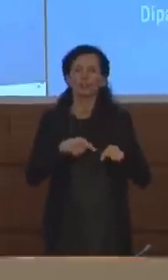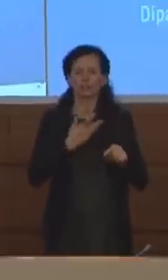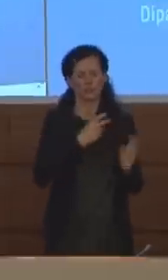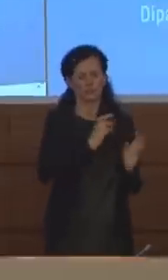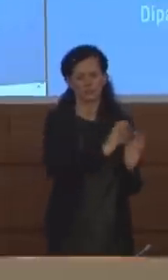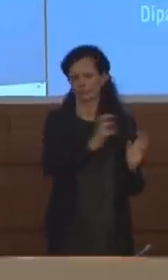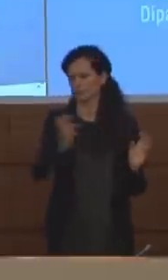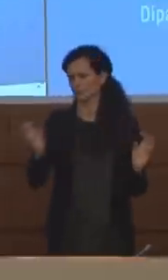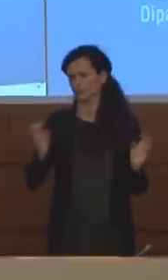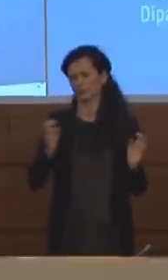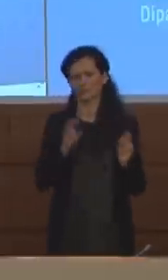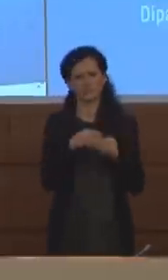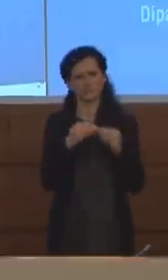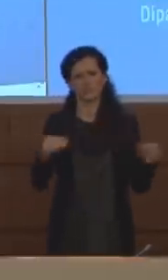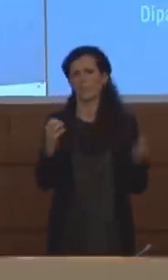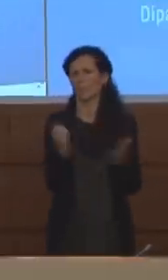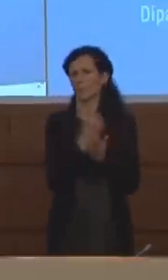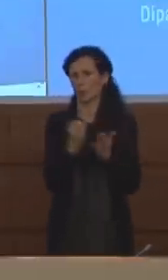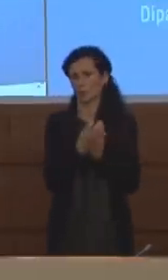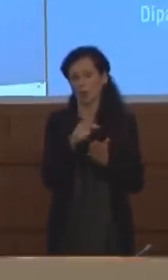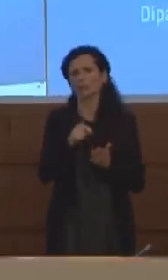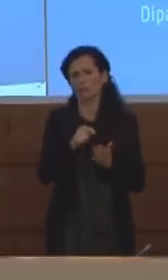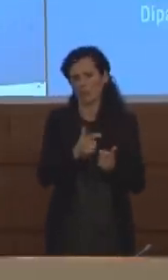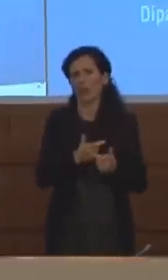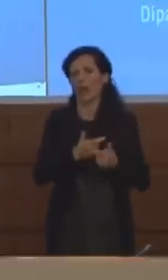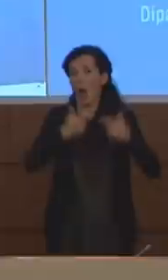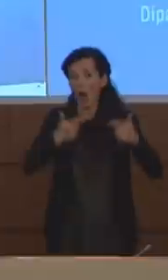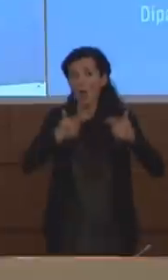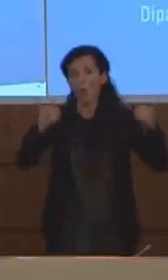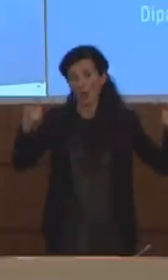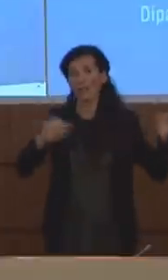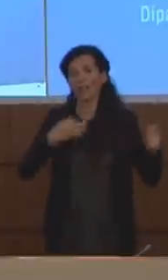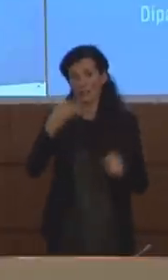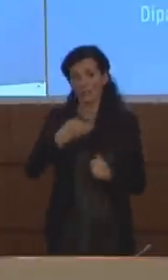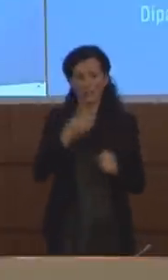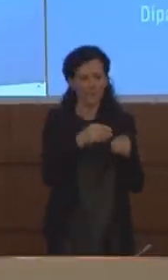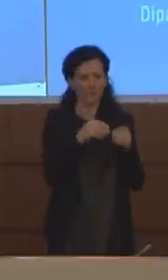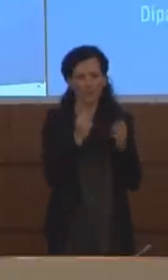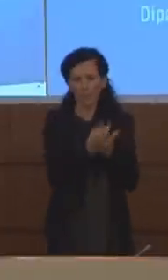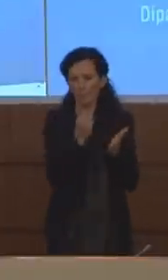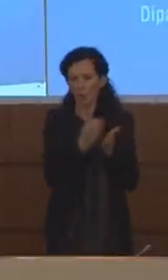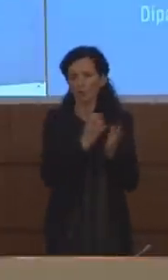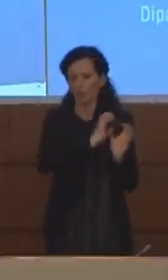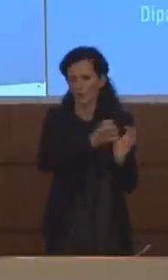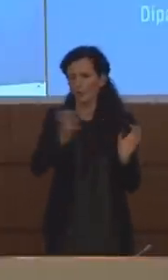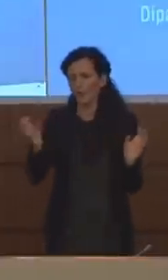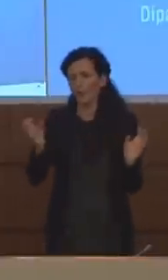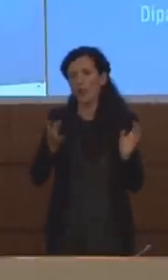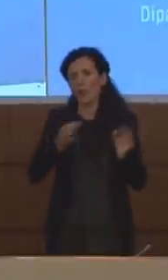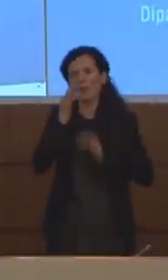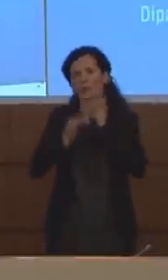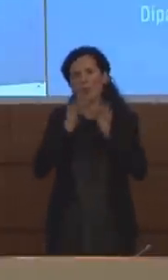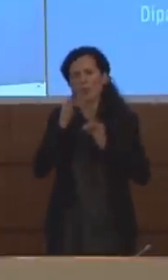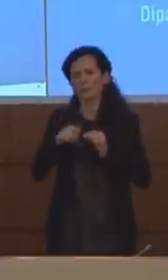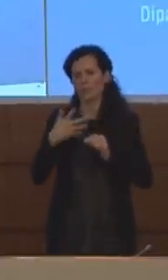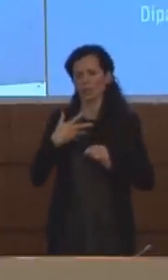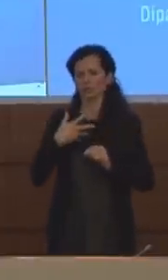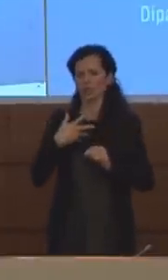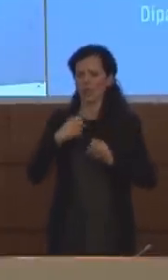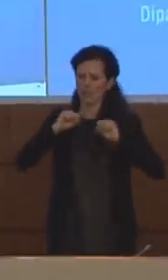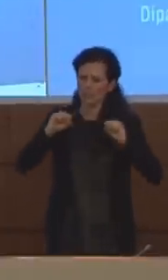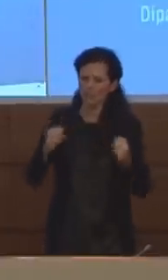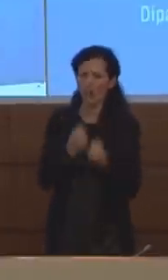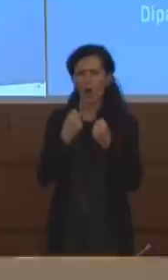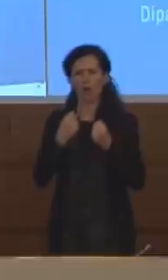il numero in crescita e questo è un dato molto positivo perché vuol dire la testimonianza dello sforzo scientifico